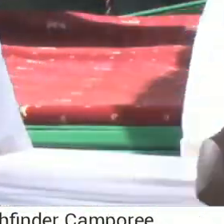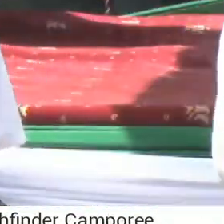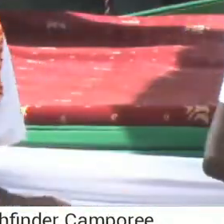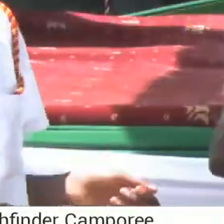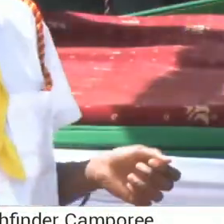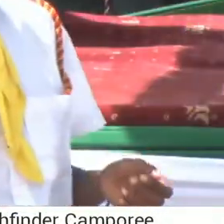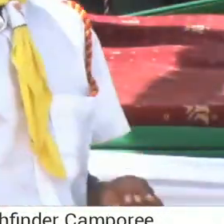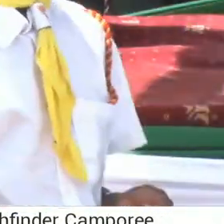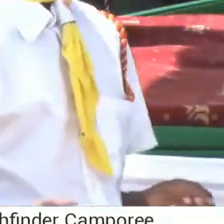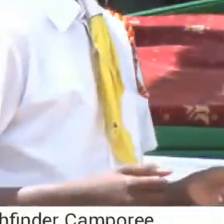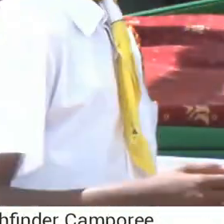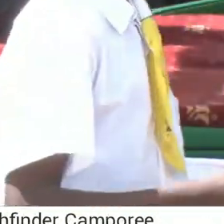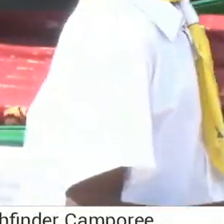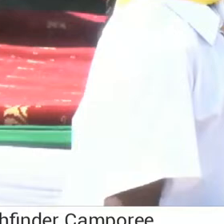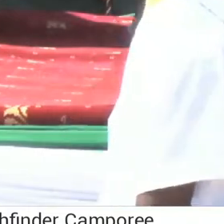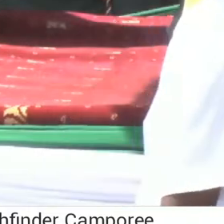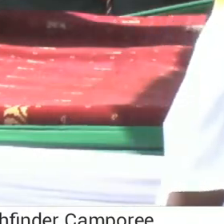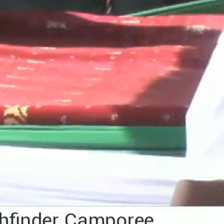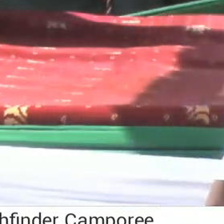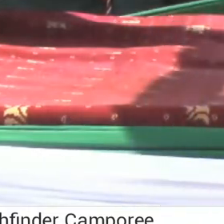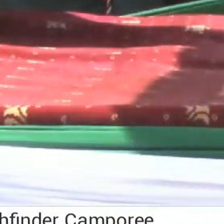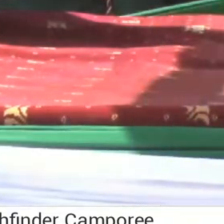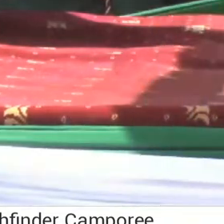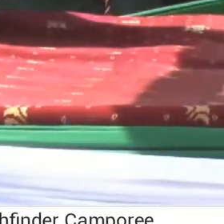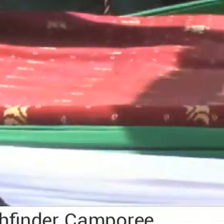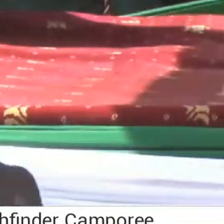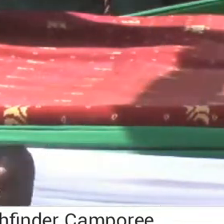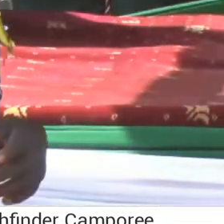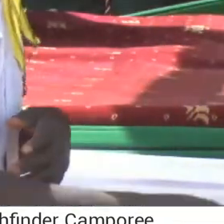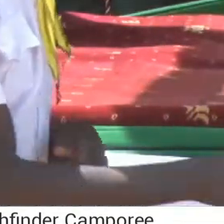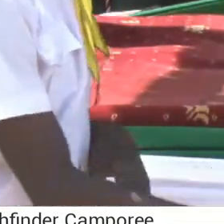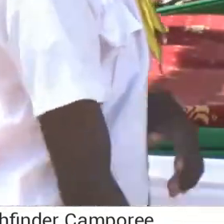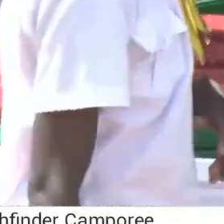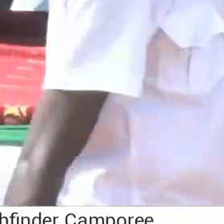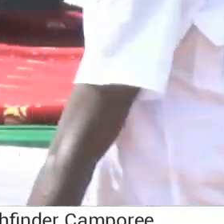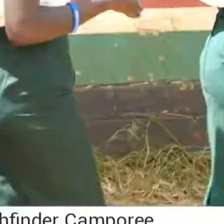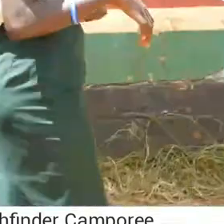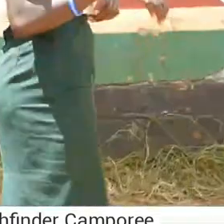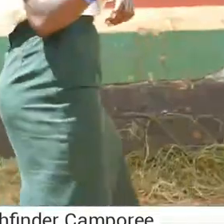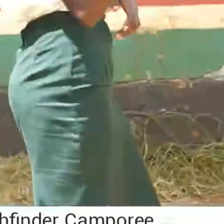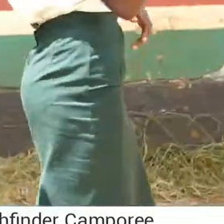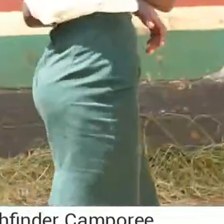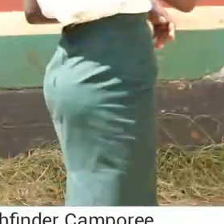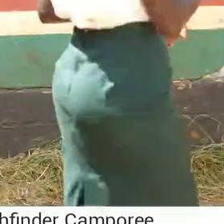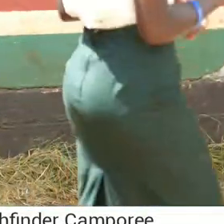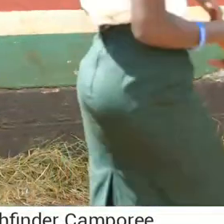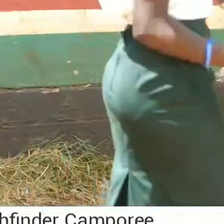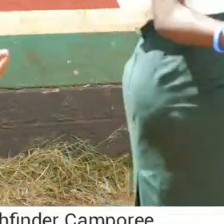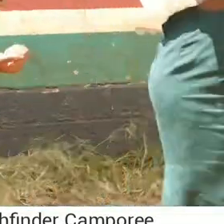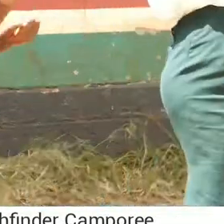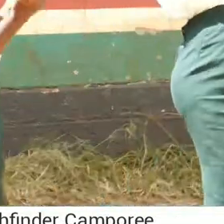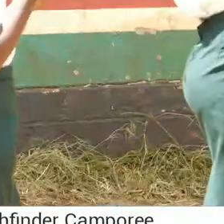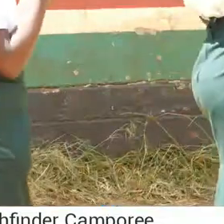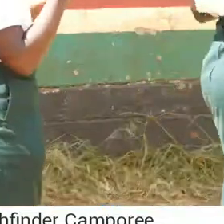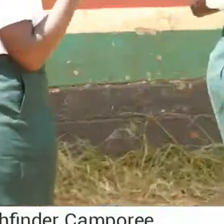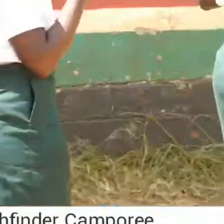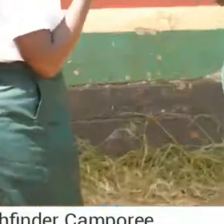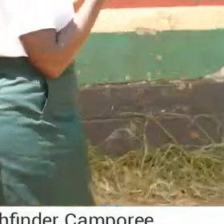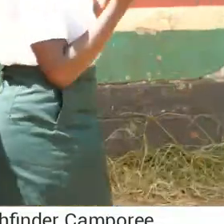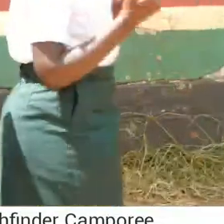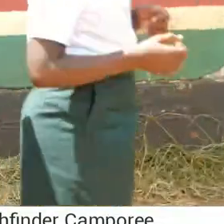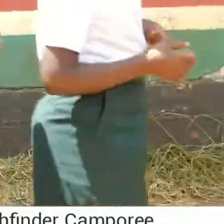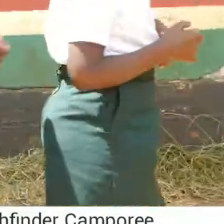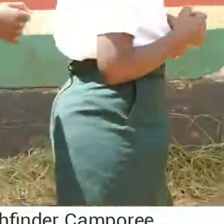yetu isiyumbishwe, na yule mwovu shetani tumtazamie. Yesu